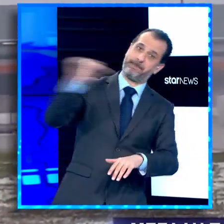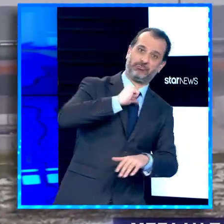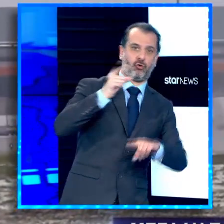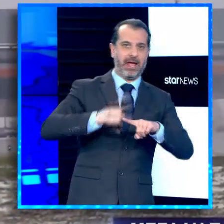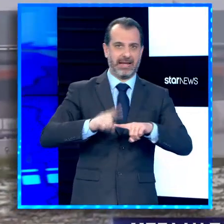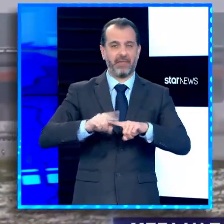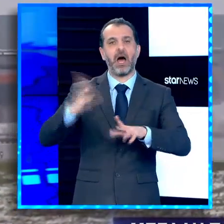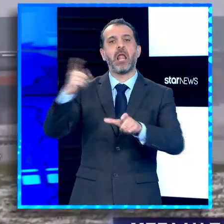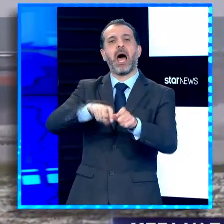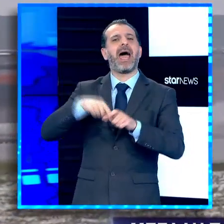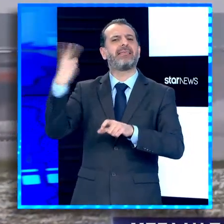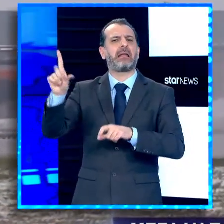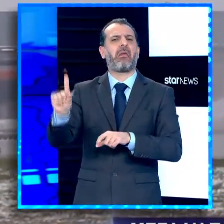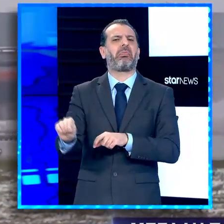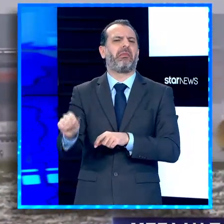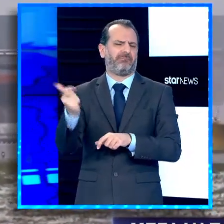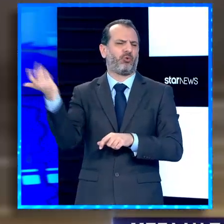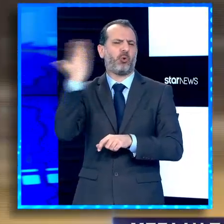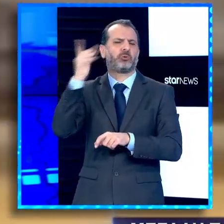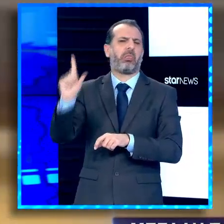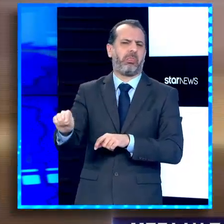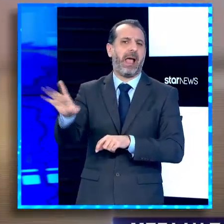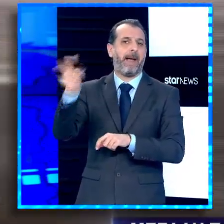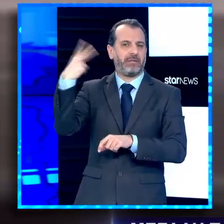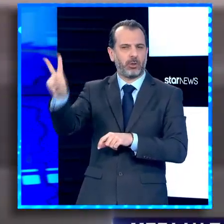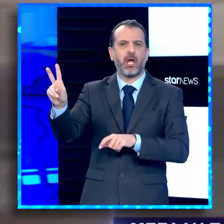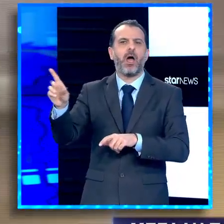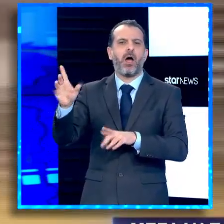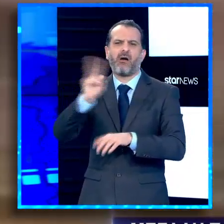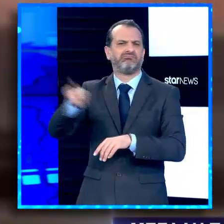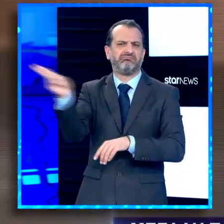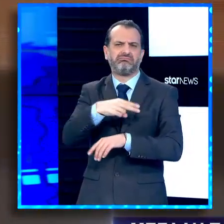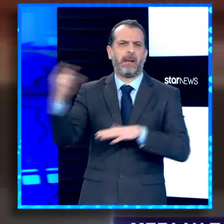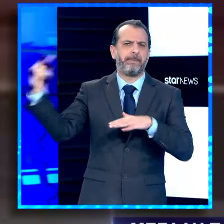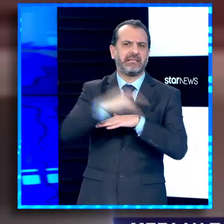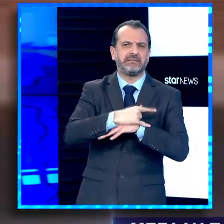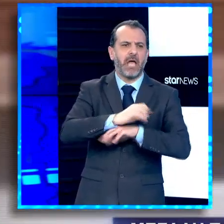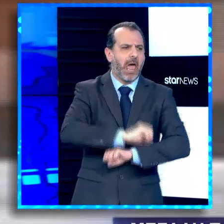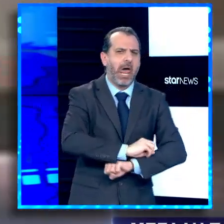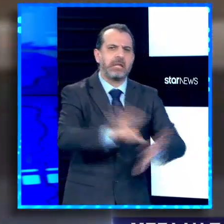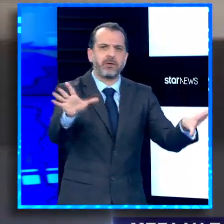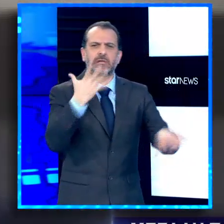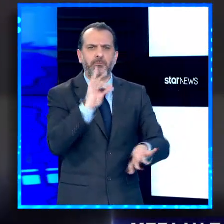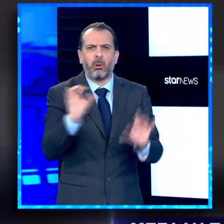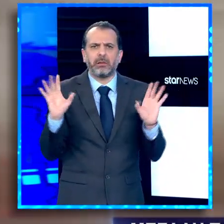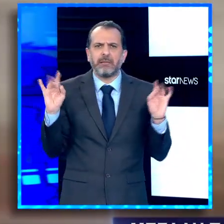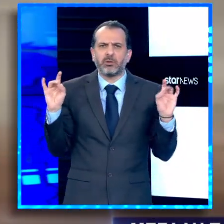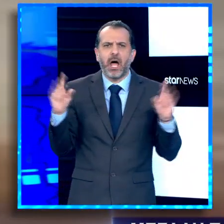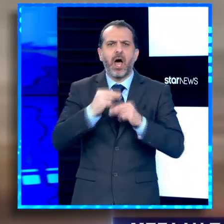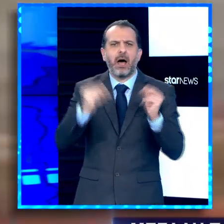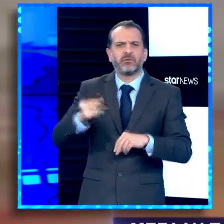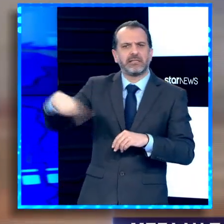η εταιρεία χαμηλού κόστους που είχαν επιλέξει ακύρωσε την πτήση τους χωρίς να τους ενημερώσει το γιατί και